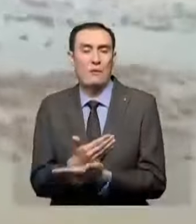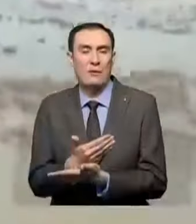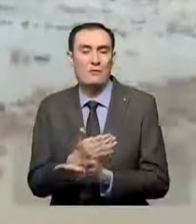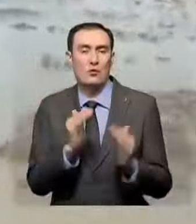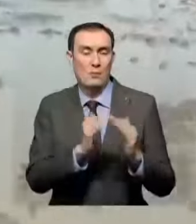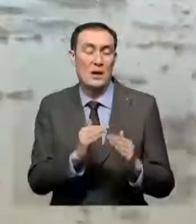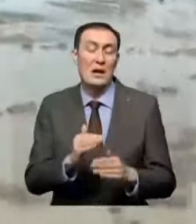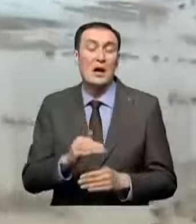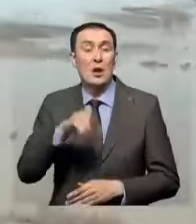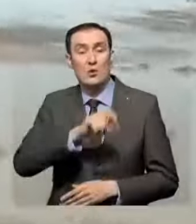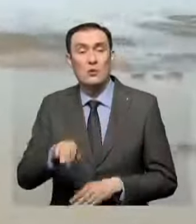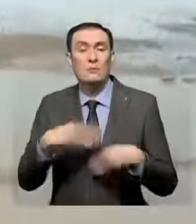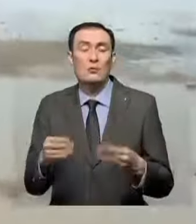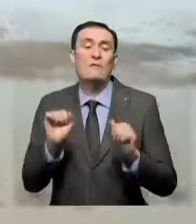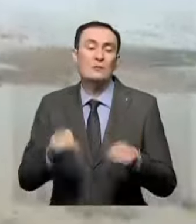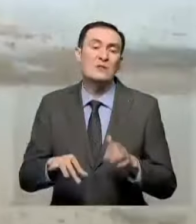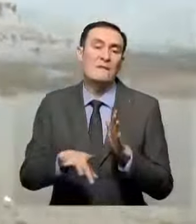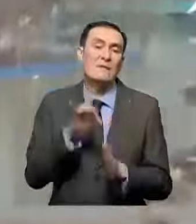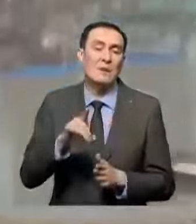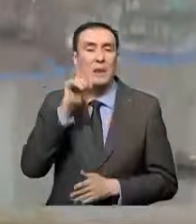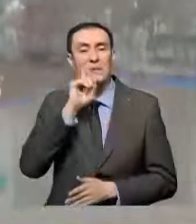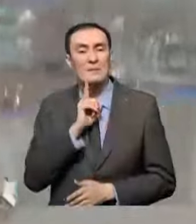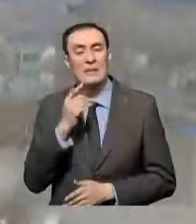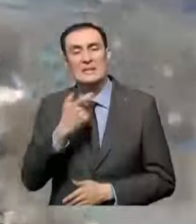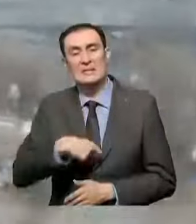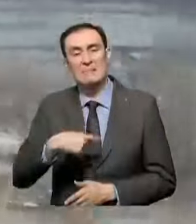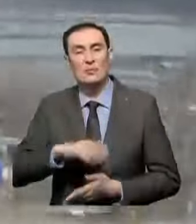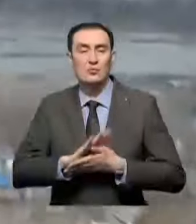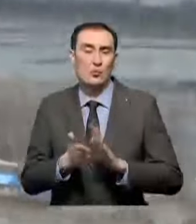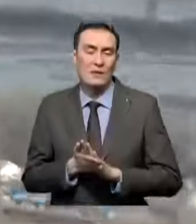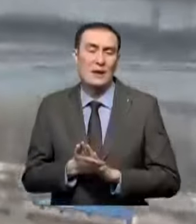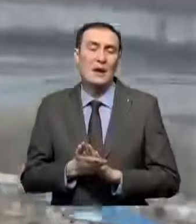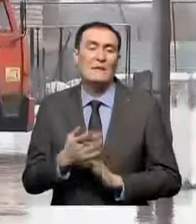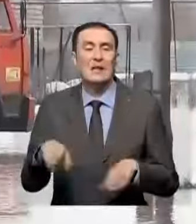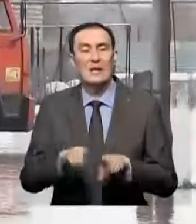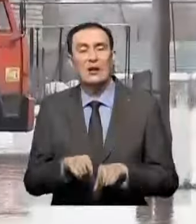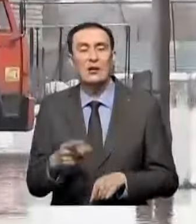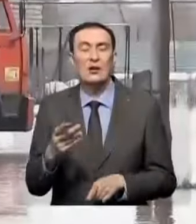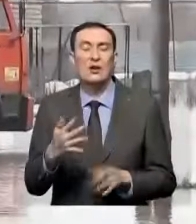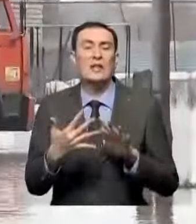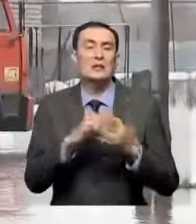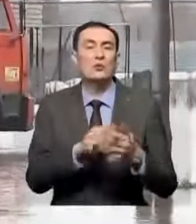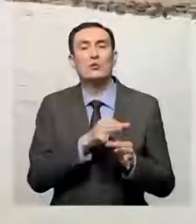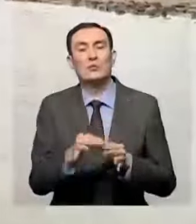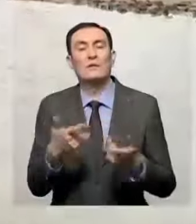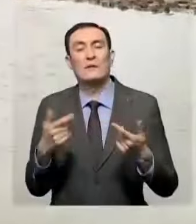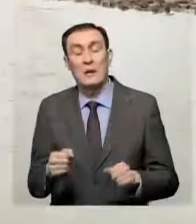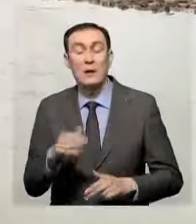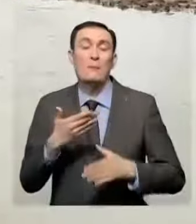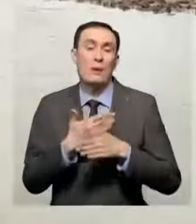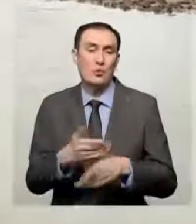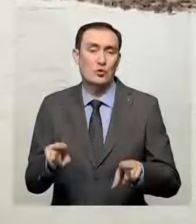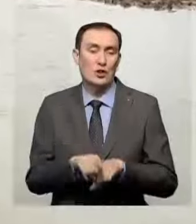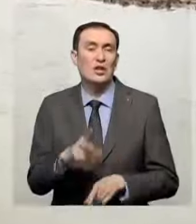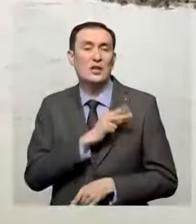этом казахстанцам дадут возможность выбрать оптимальный для себя вариант в одном из предложенных населенных пунктов. Помогут и